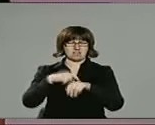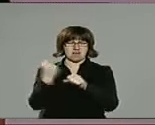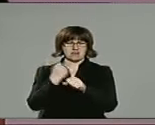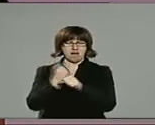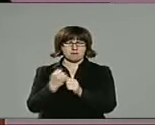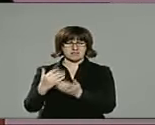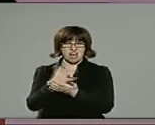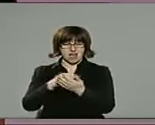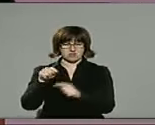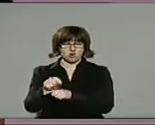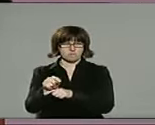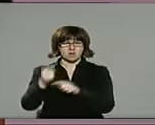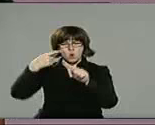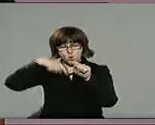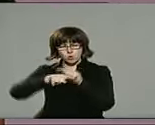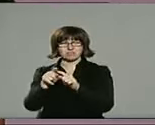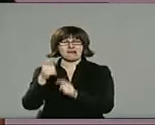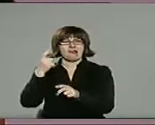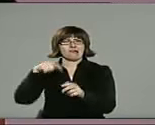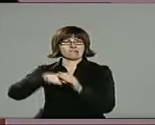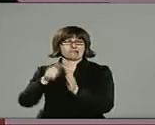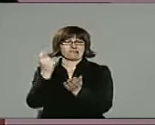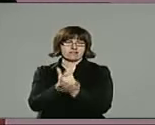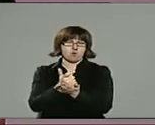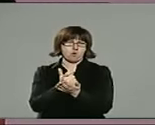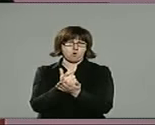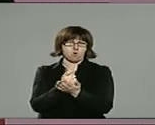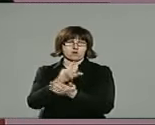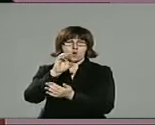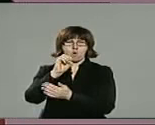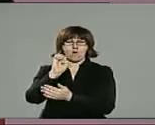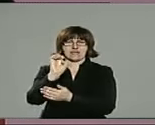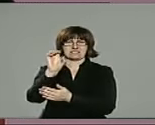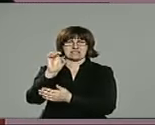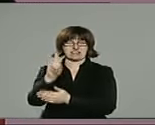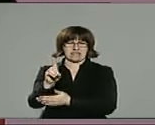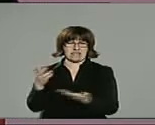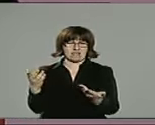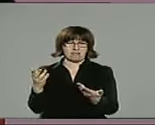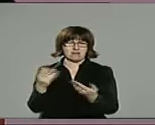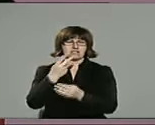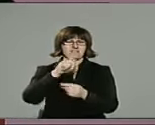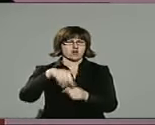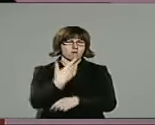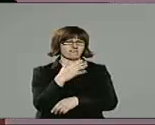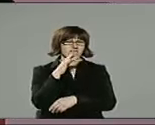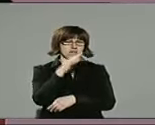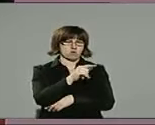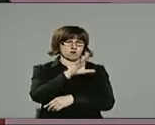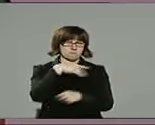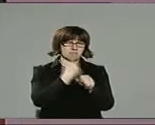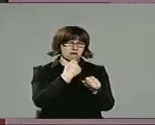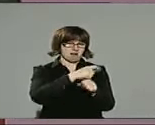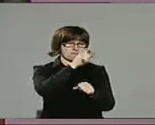Beschäftigten ein Einkommen, das unter dem Niedriglohnniveau der OECD im Durchschnitt liegt. Gut 2,5 Millionen